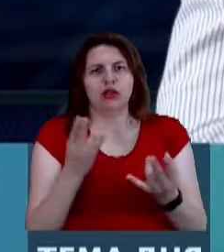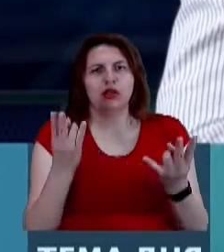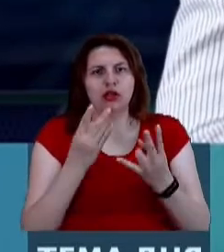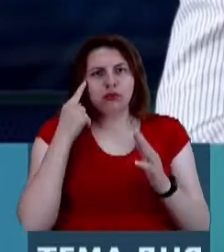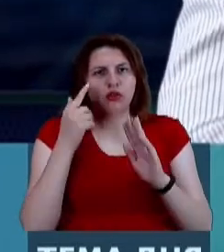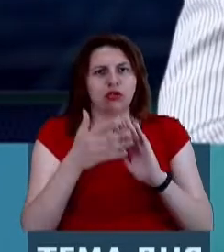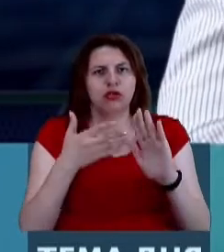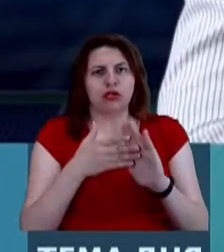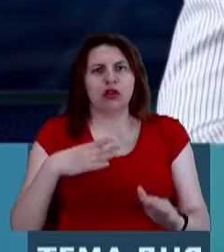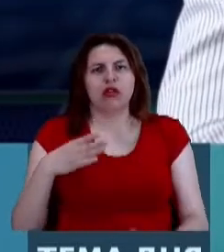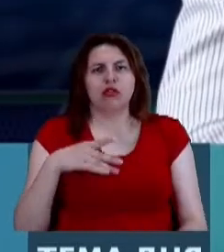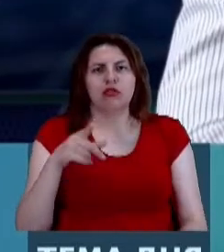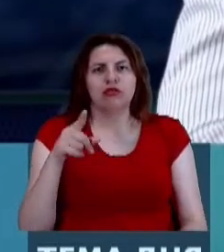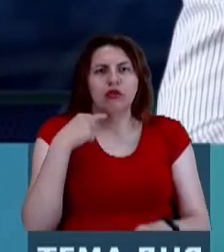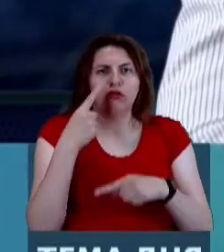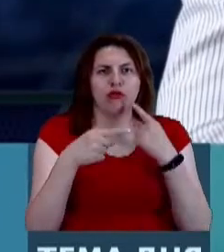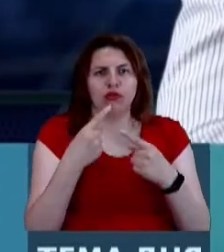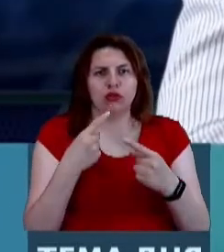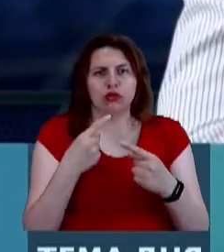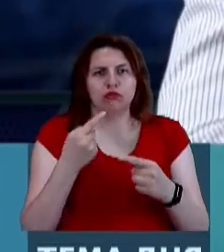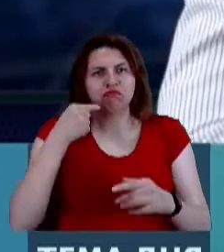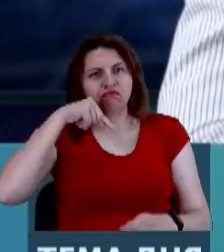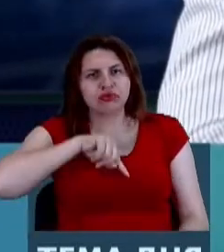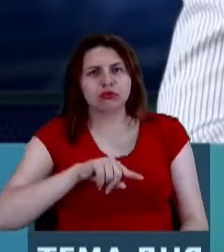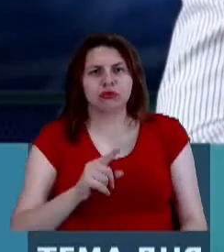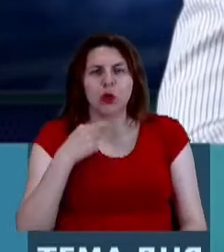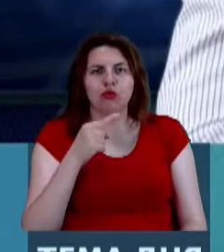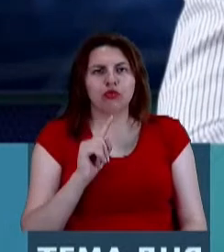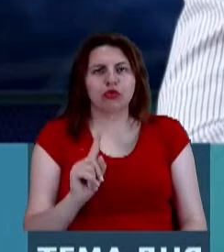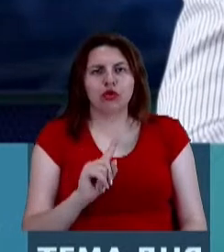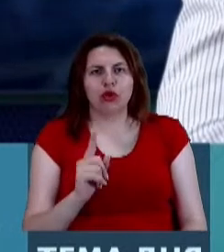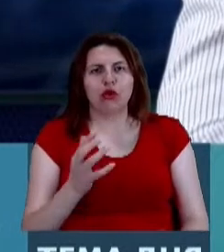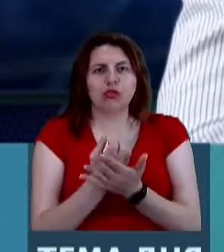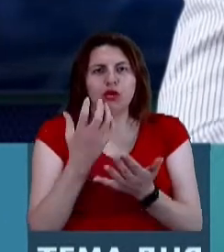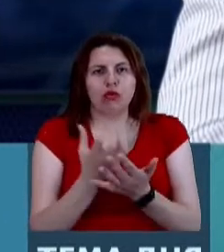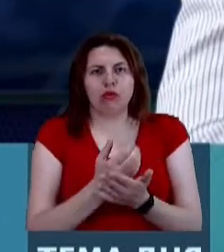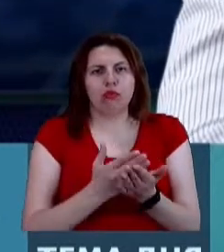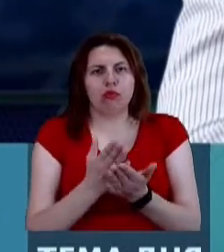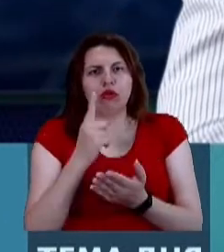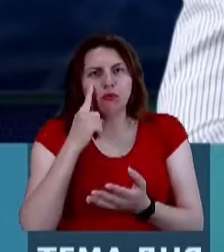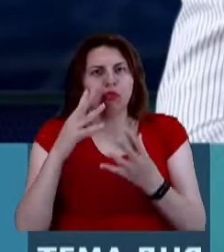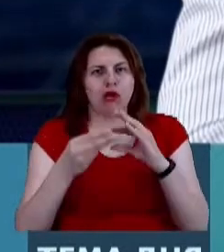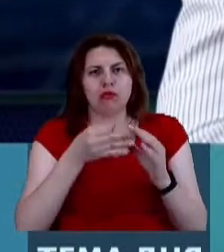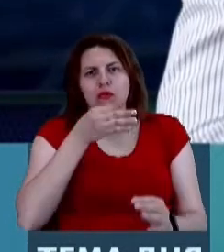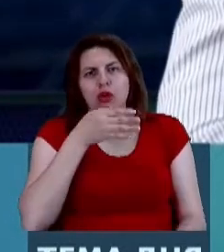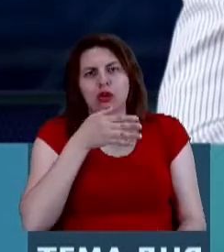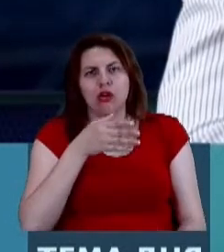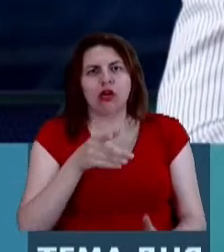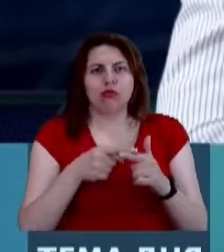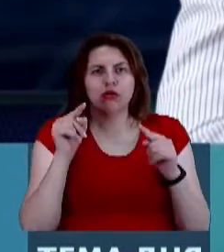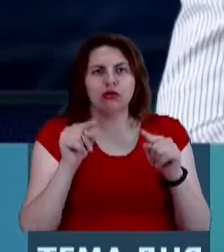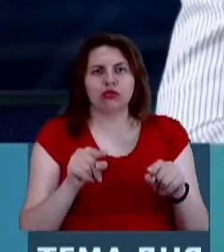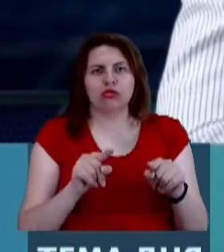це говориться. Або для того, щоб людина заробила собі політичні бали і сподобатися, або для того, щоб